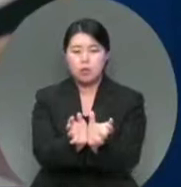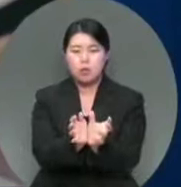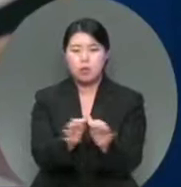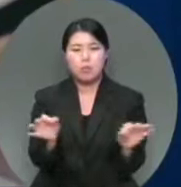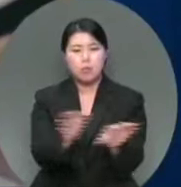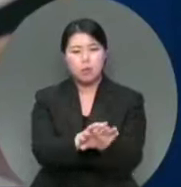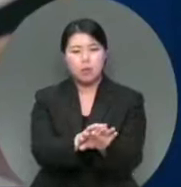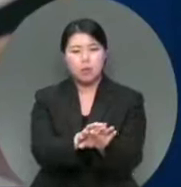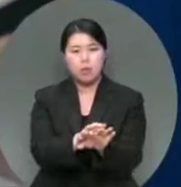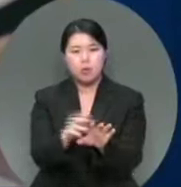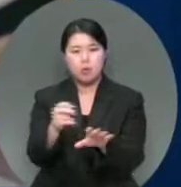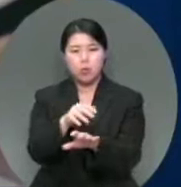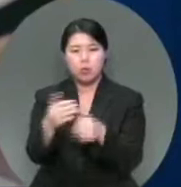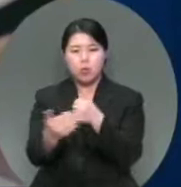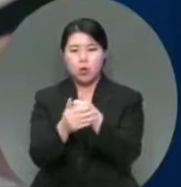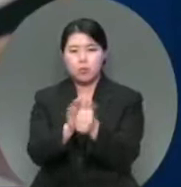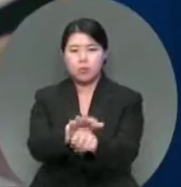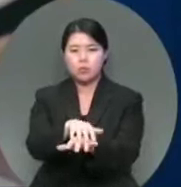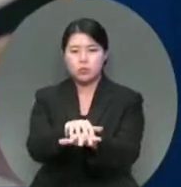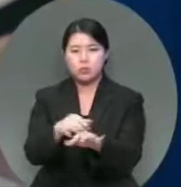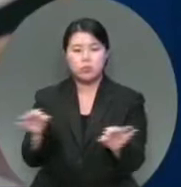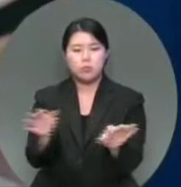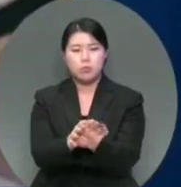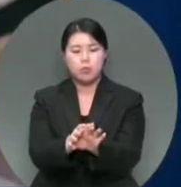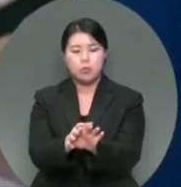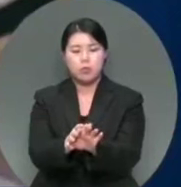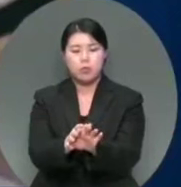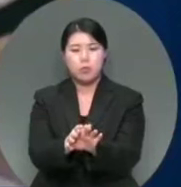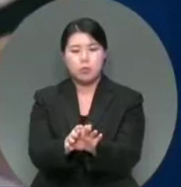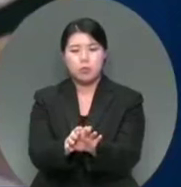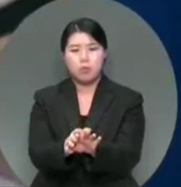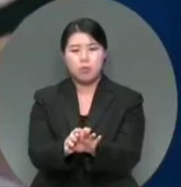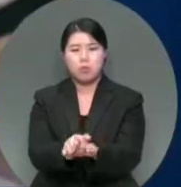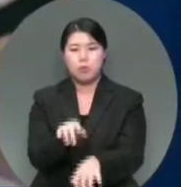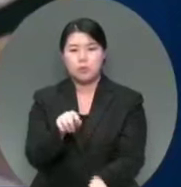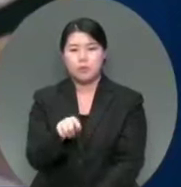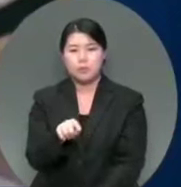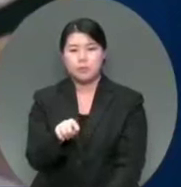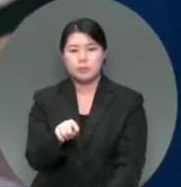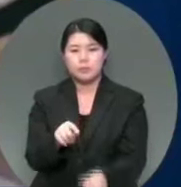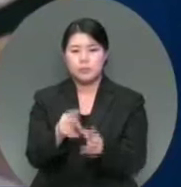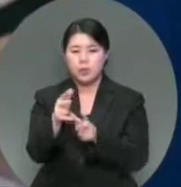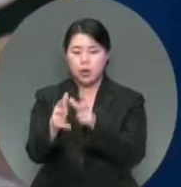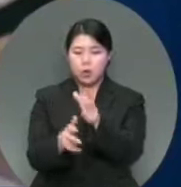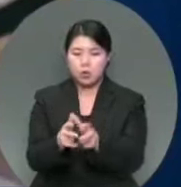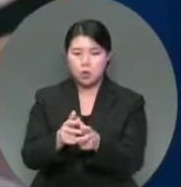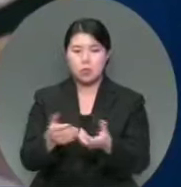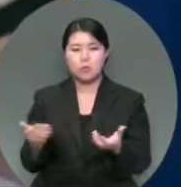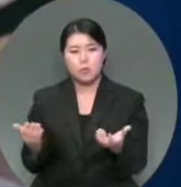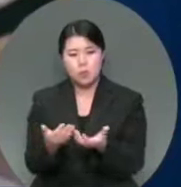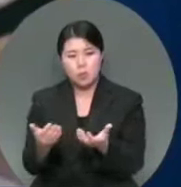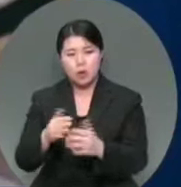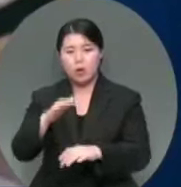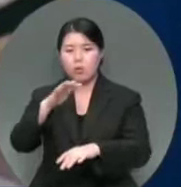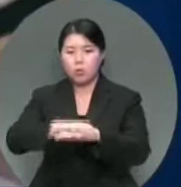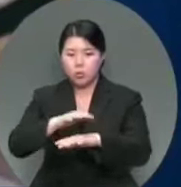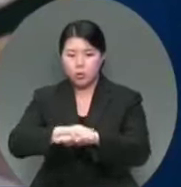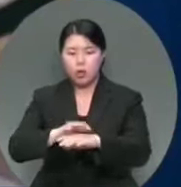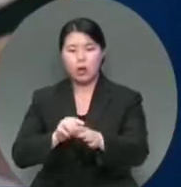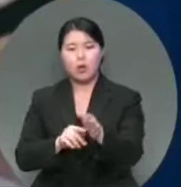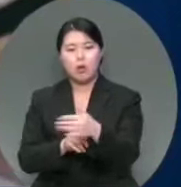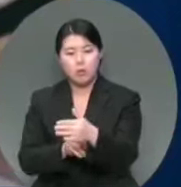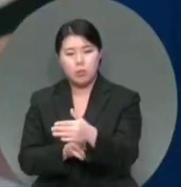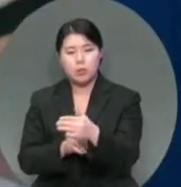또 협의체도 없애버렸습니다. 근데 그 협의체에는 산업계, 노동계, 농어민,